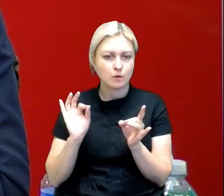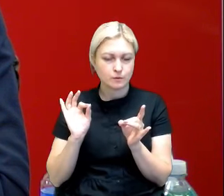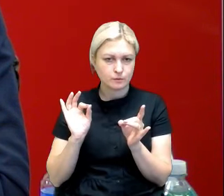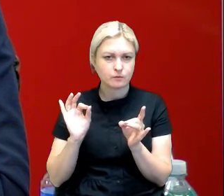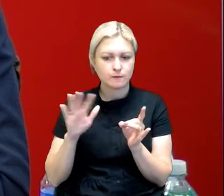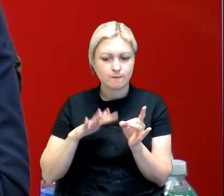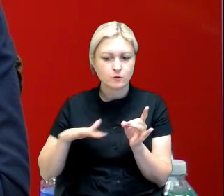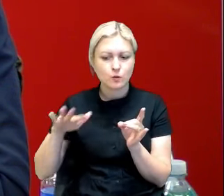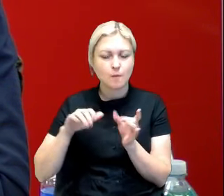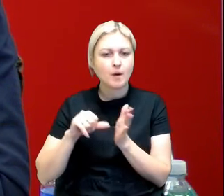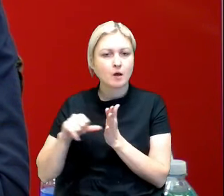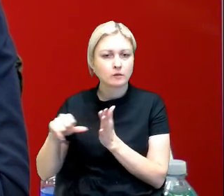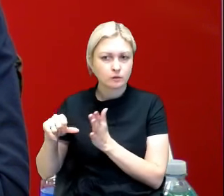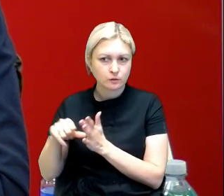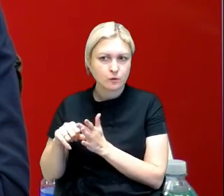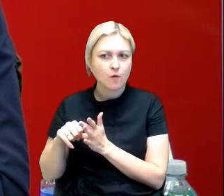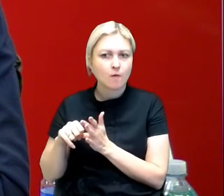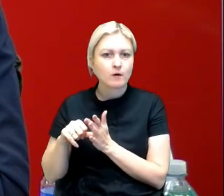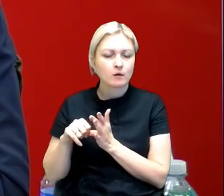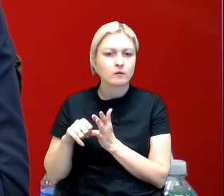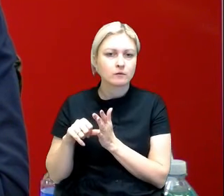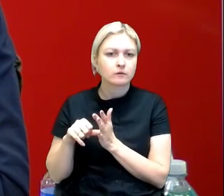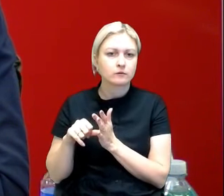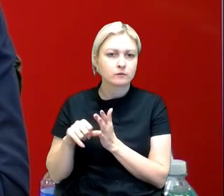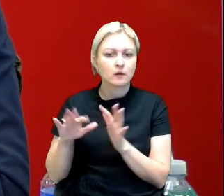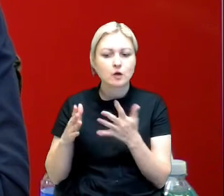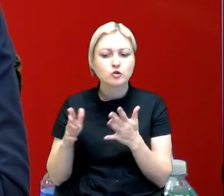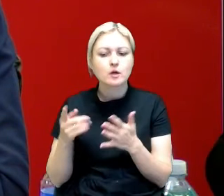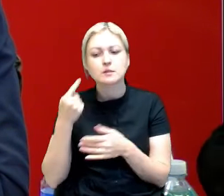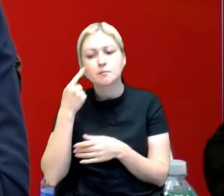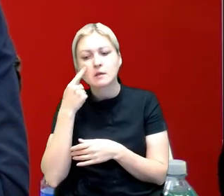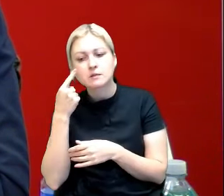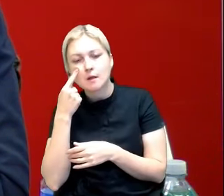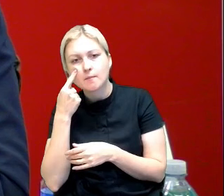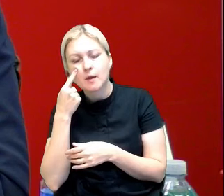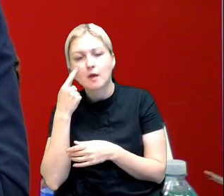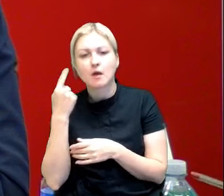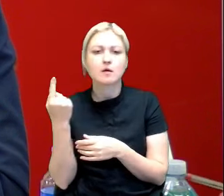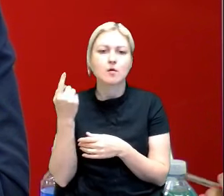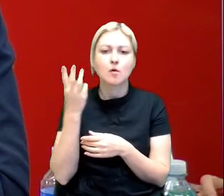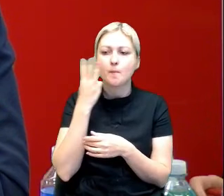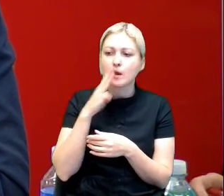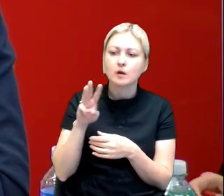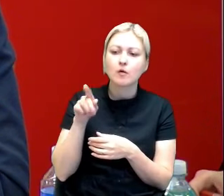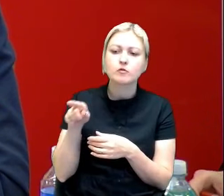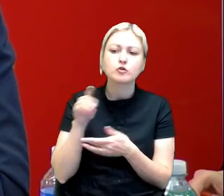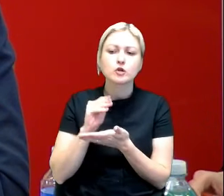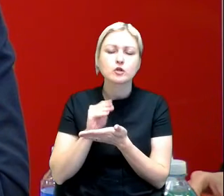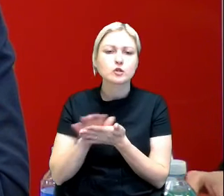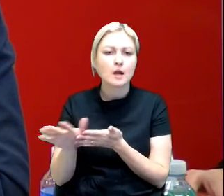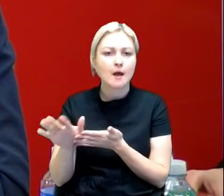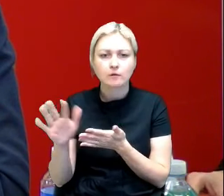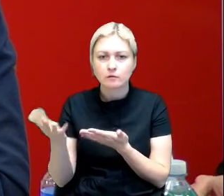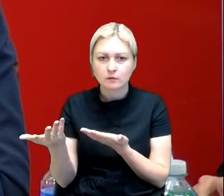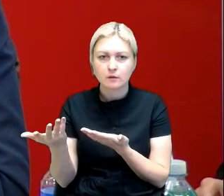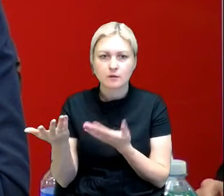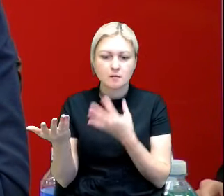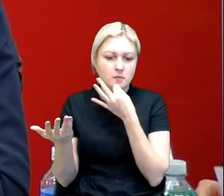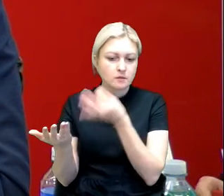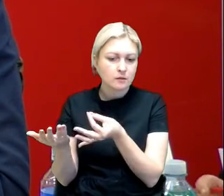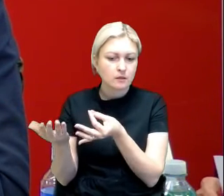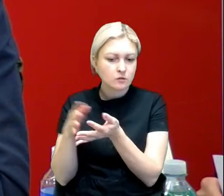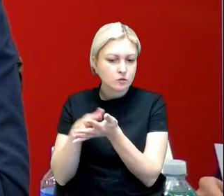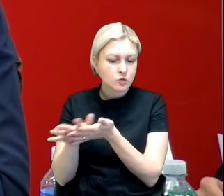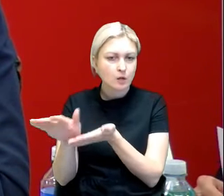atstovų klaipėdoje kad kažkas pastebėjo kaip tas milijonas yra išleistas niekas negali pasakyti